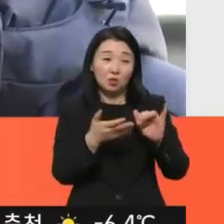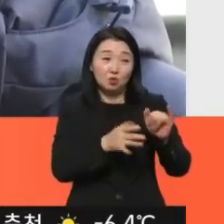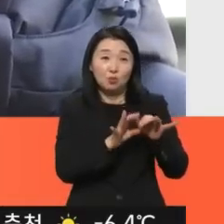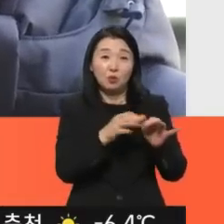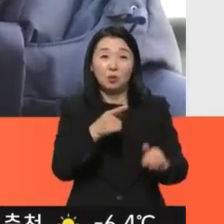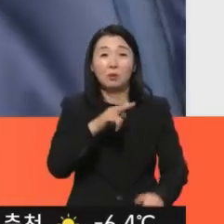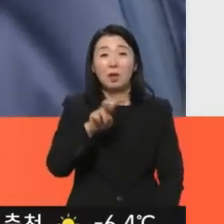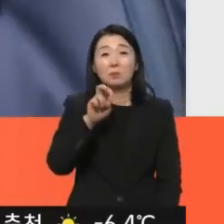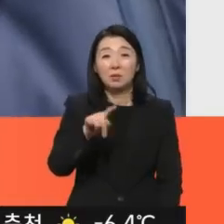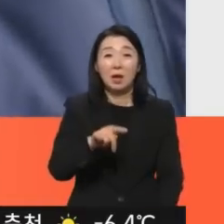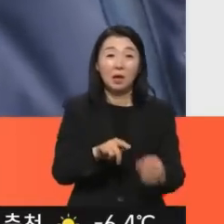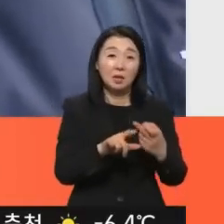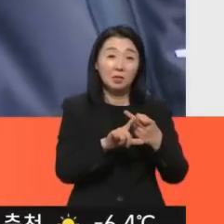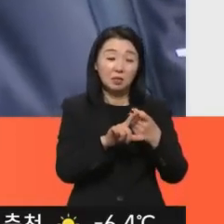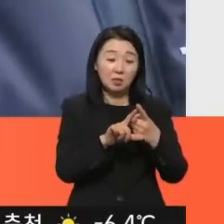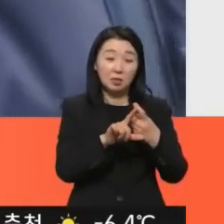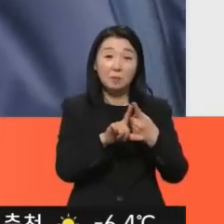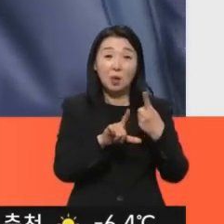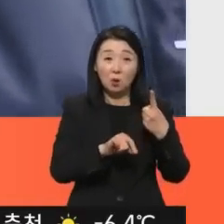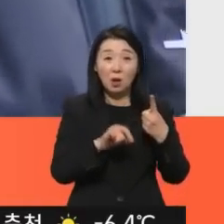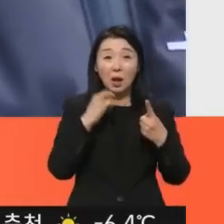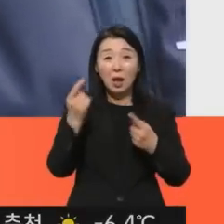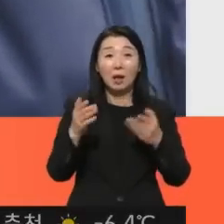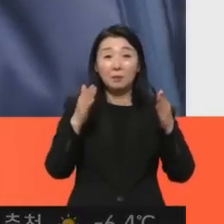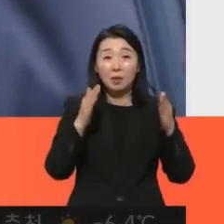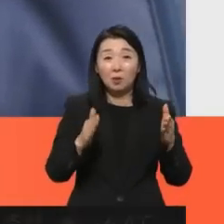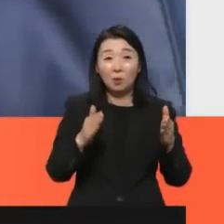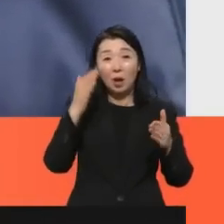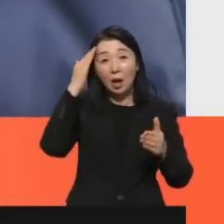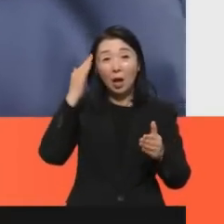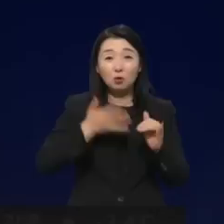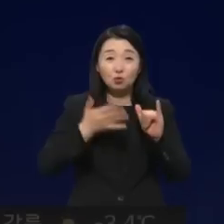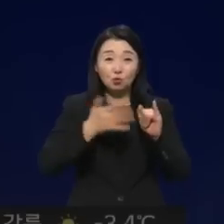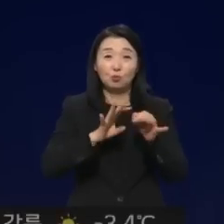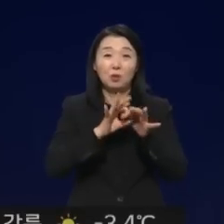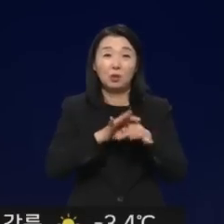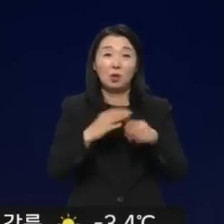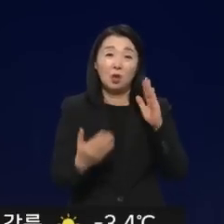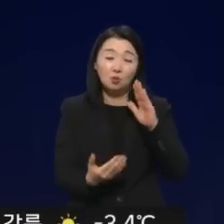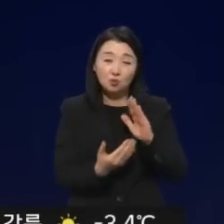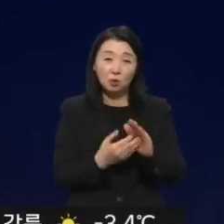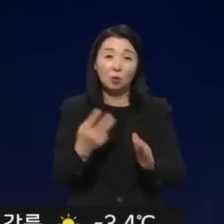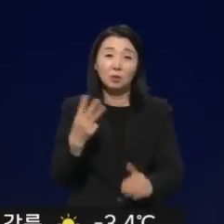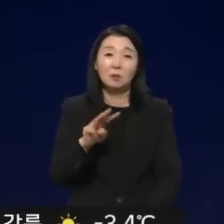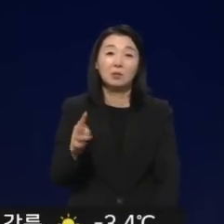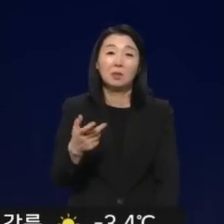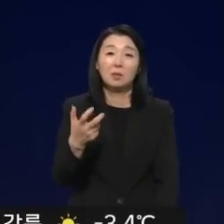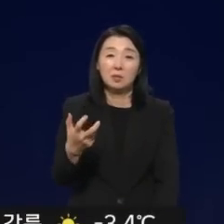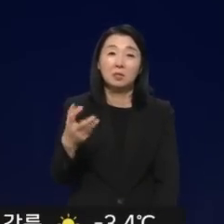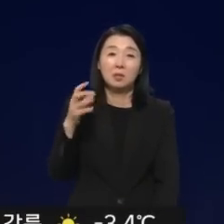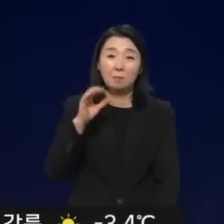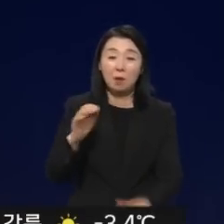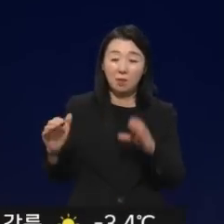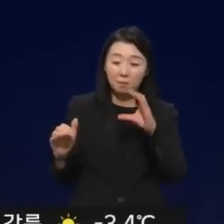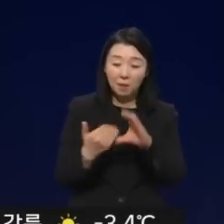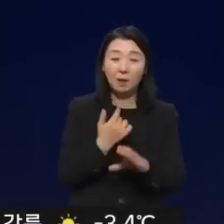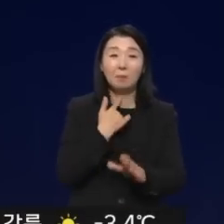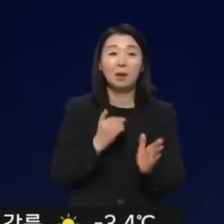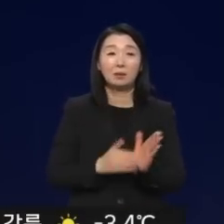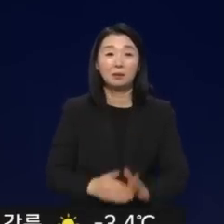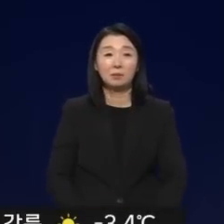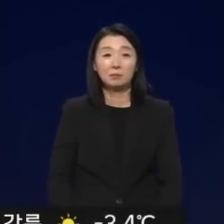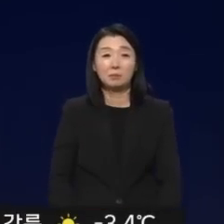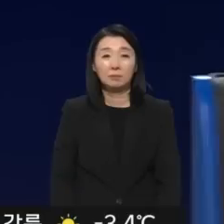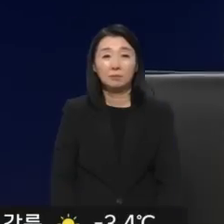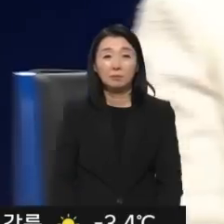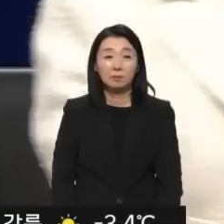지난 11월 한 달 동안 슈퍼챗으로 국내 유튜브 채널 가운데 최고액인 3,470만 원을 받은 것으로 집계가